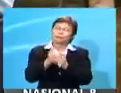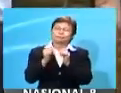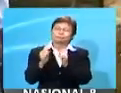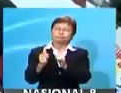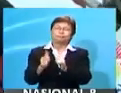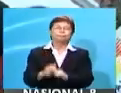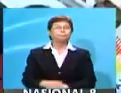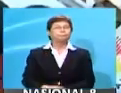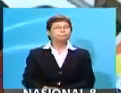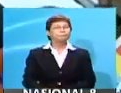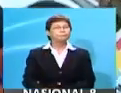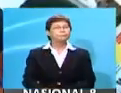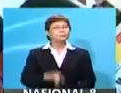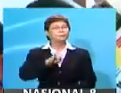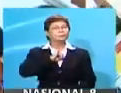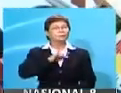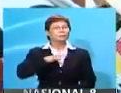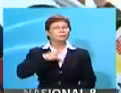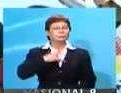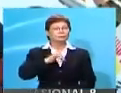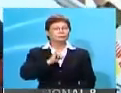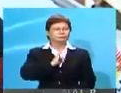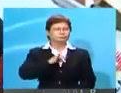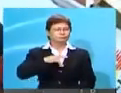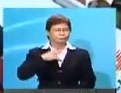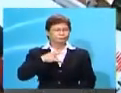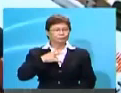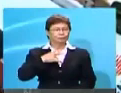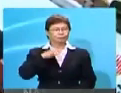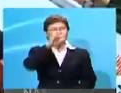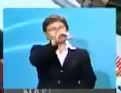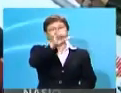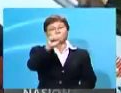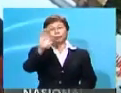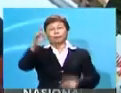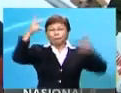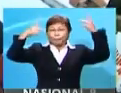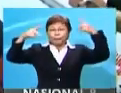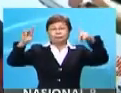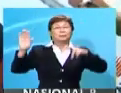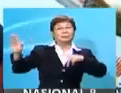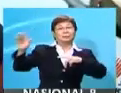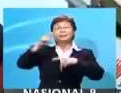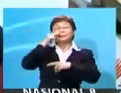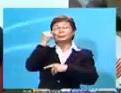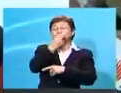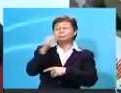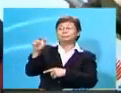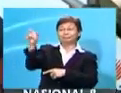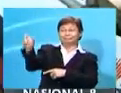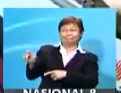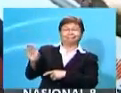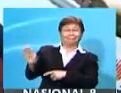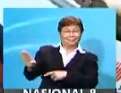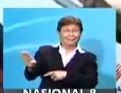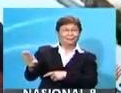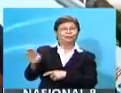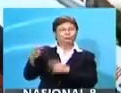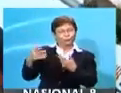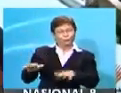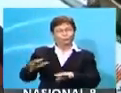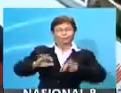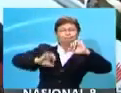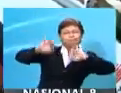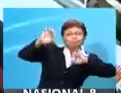negara saya rasa yangat berhormat presiden tentu m Dah